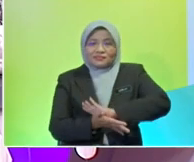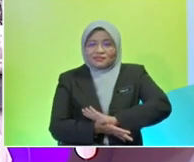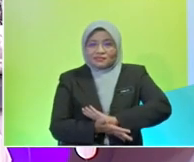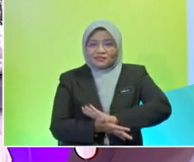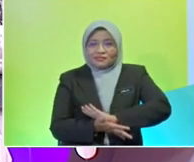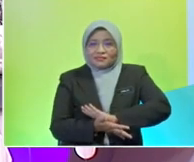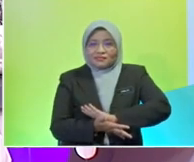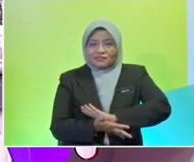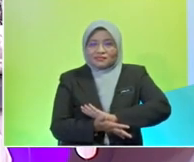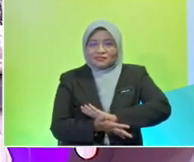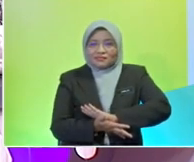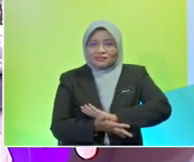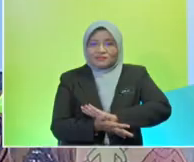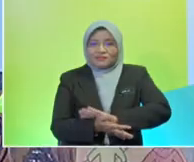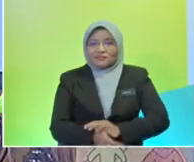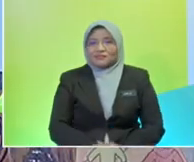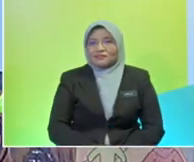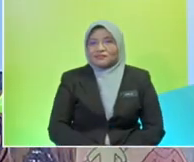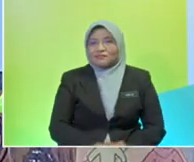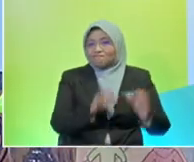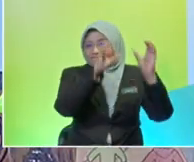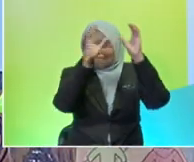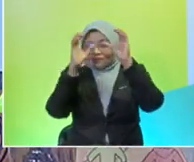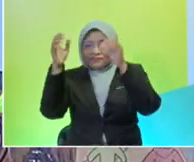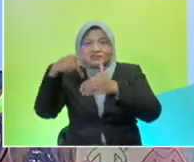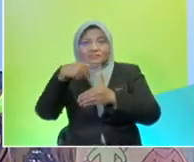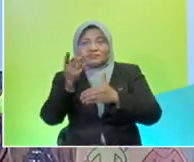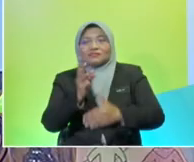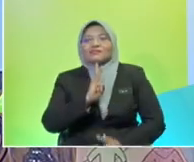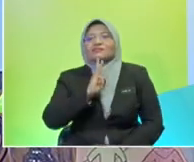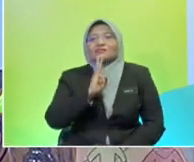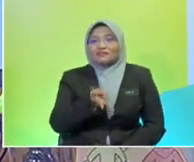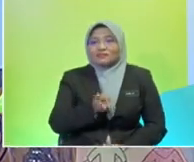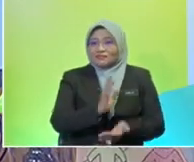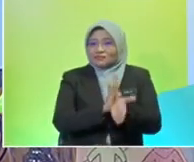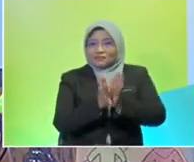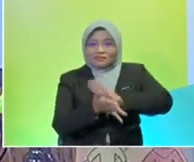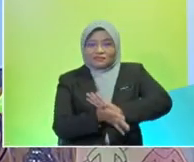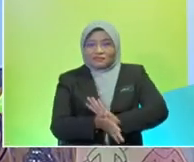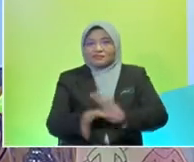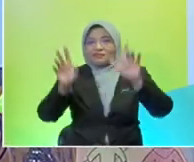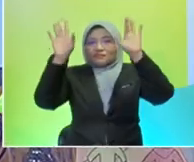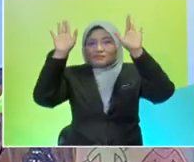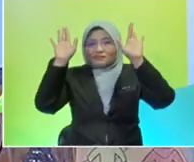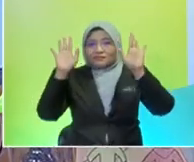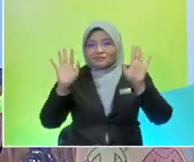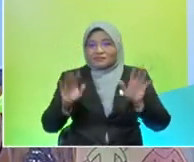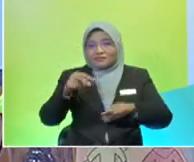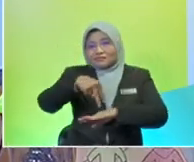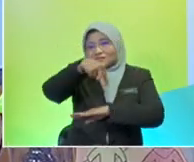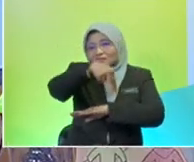apa keluarkan titisan air yang menjadi air hujan jatuh ke bumi